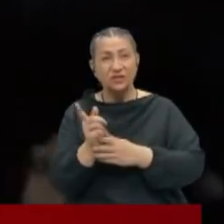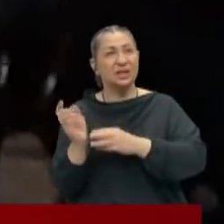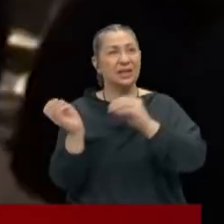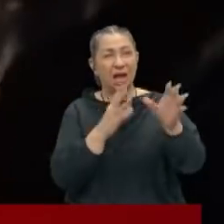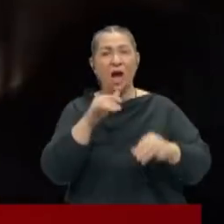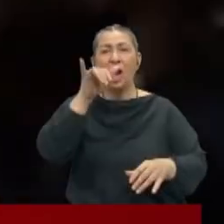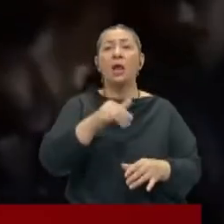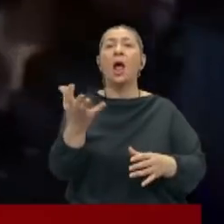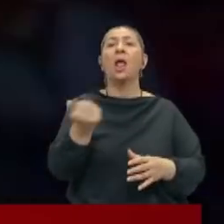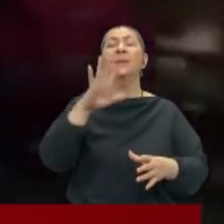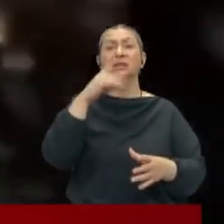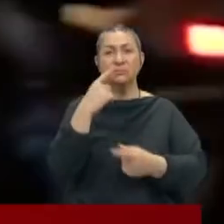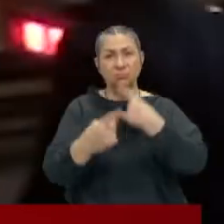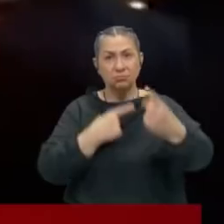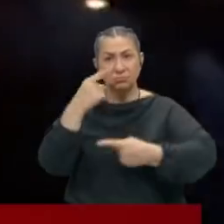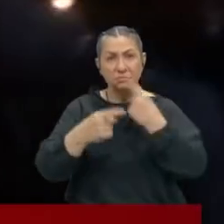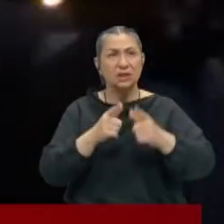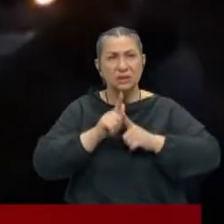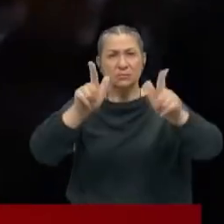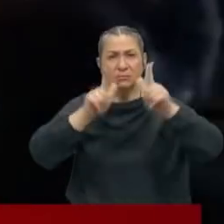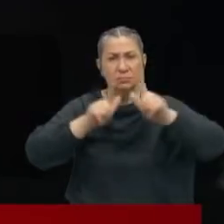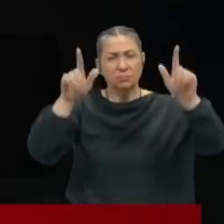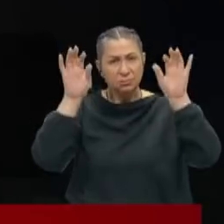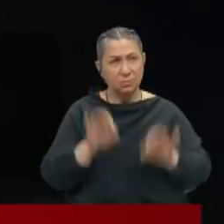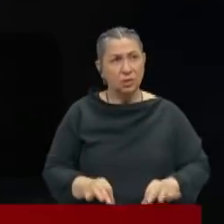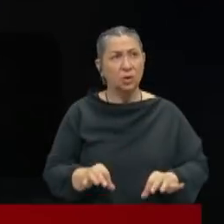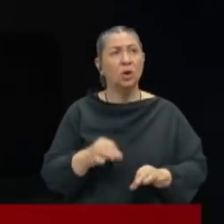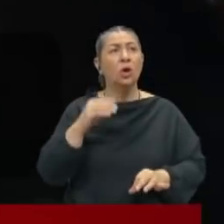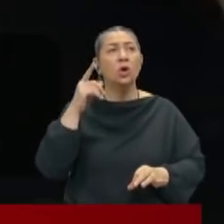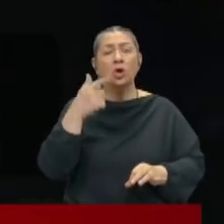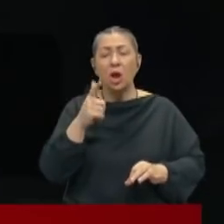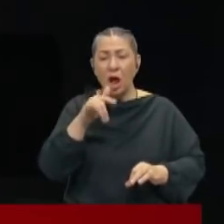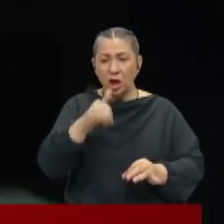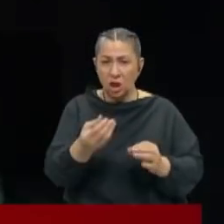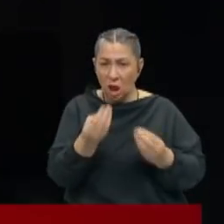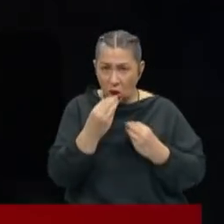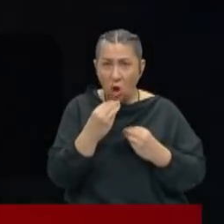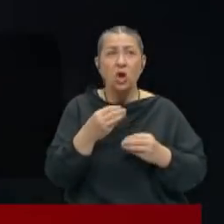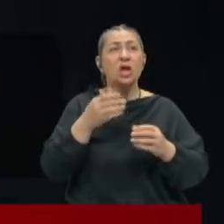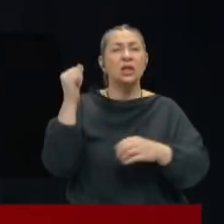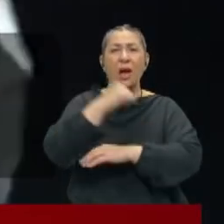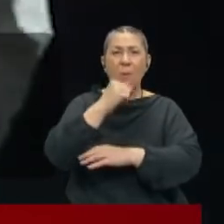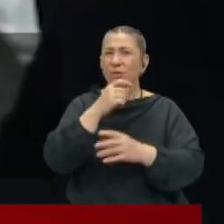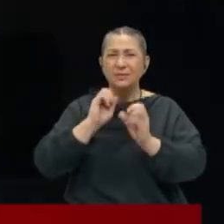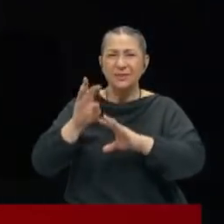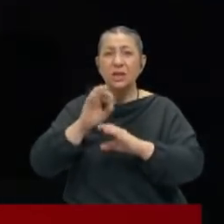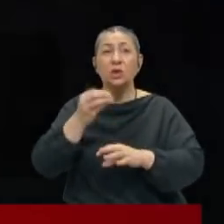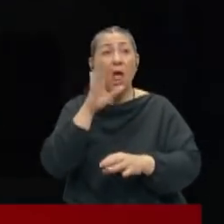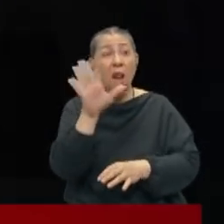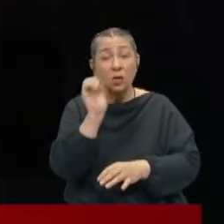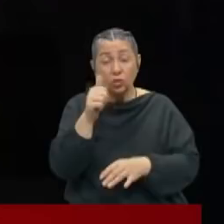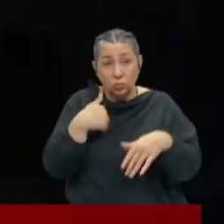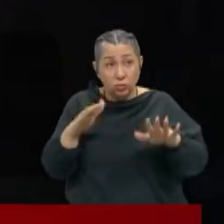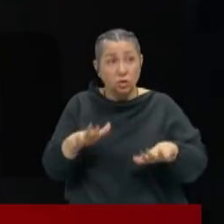nakliyeci haklarını alamadıkları gerekçesiyle ses yükseltmişti. Köylünün hakkı yanıyor, nakliyecinin hakkı yanıyor. Biz 50 gündür buradayız.